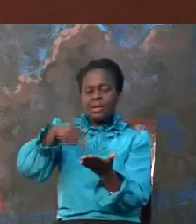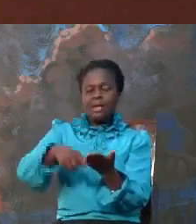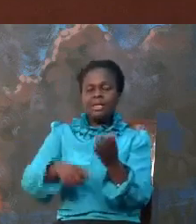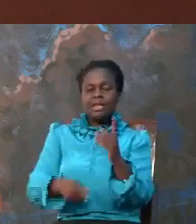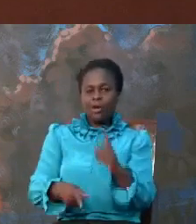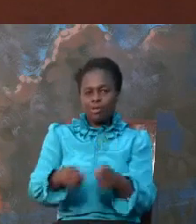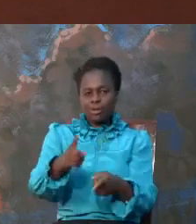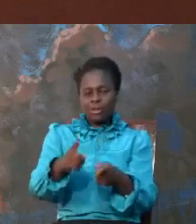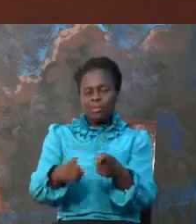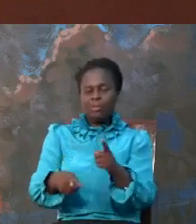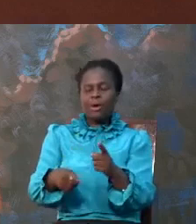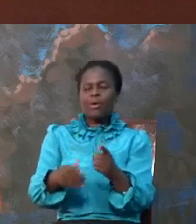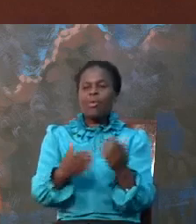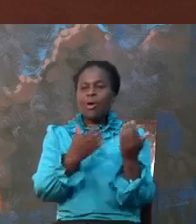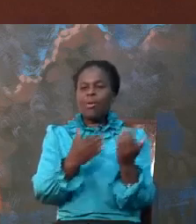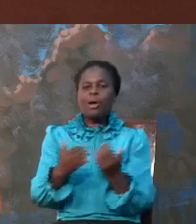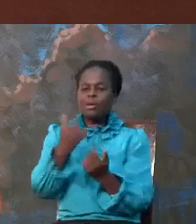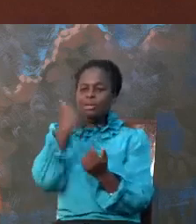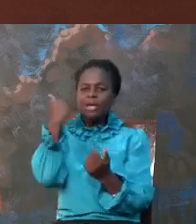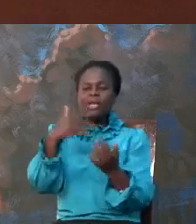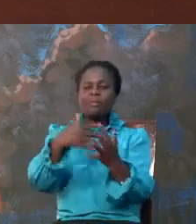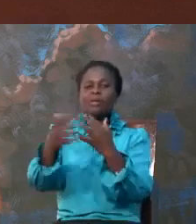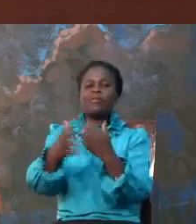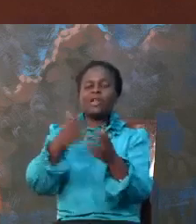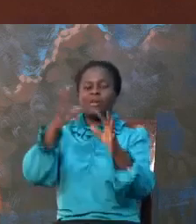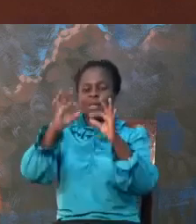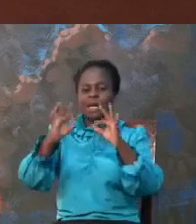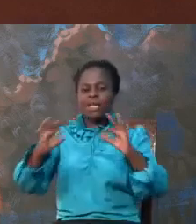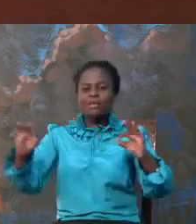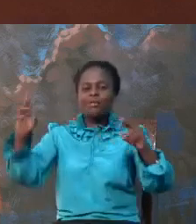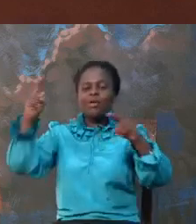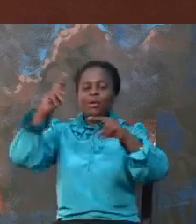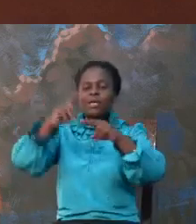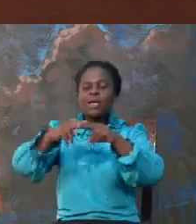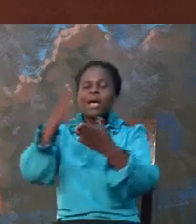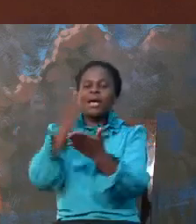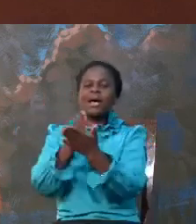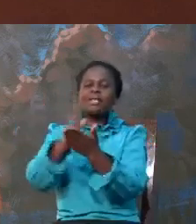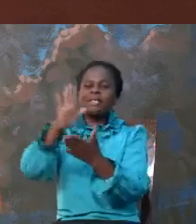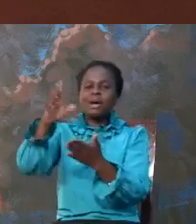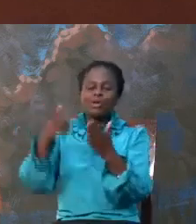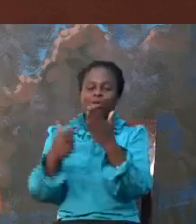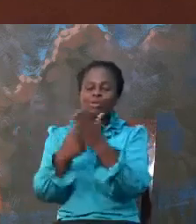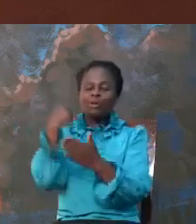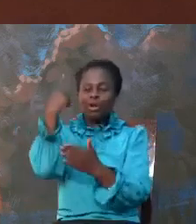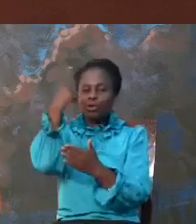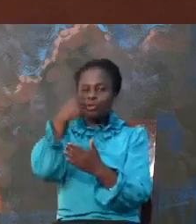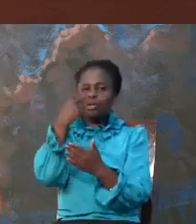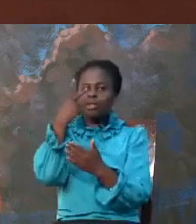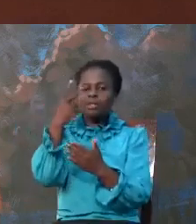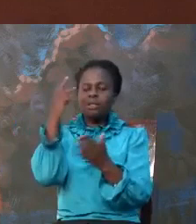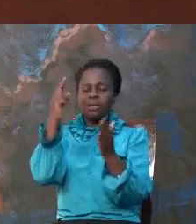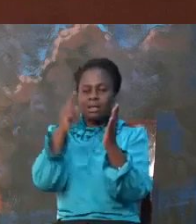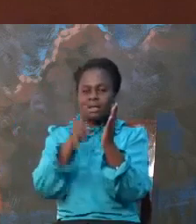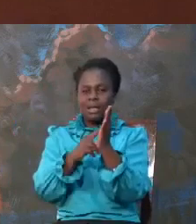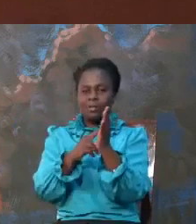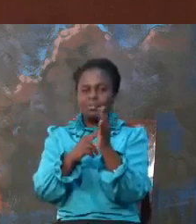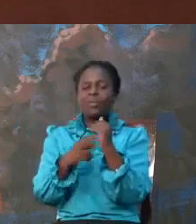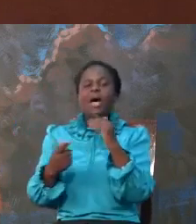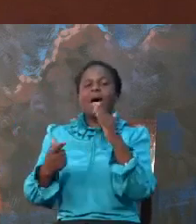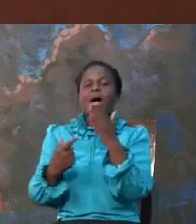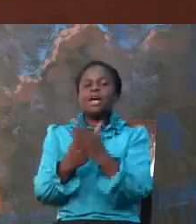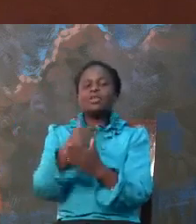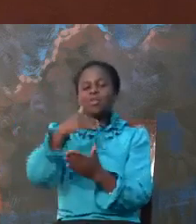Mnifanyie patakatifu, nipate kukaa kati yao. Hiyo ni Kutoka 25 mstari wa 8 na mstari wa 9. Akachukua sehemu ya